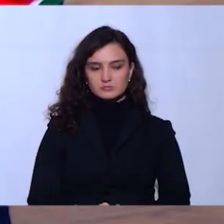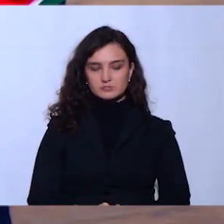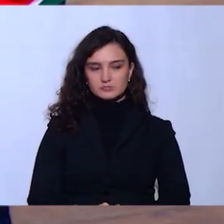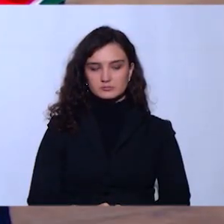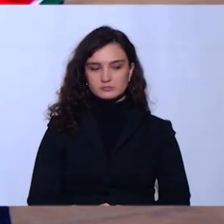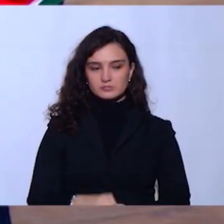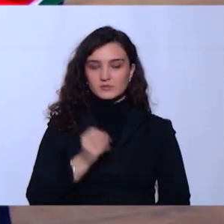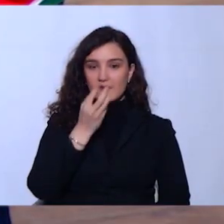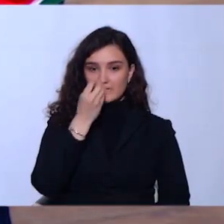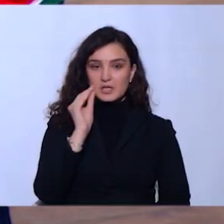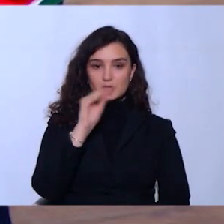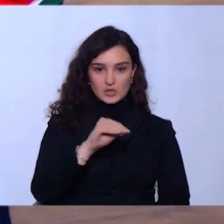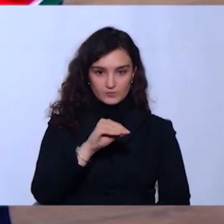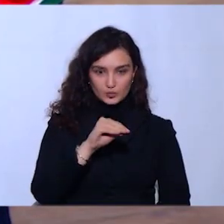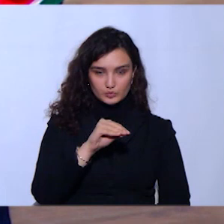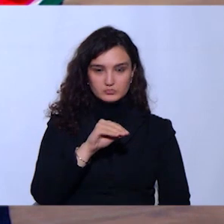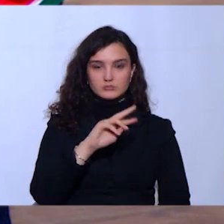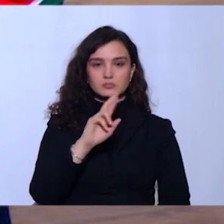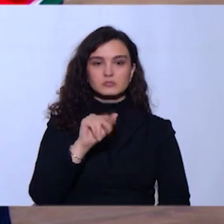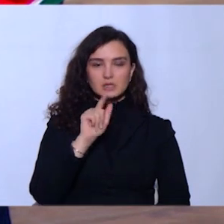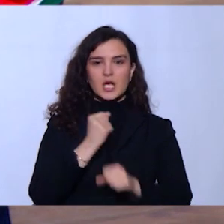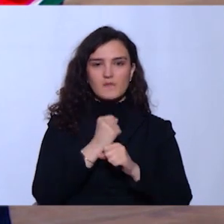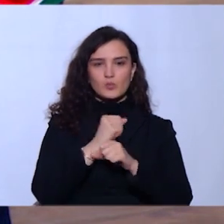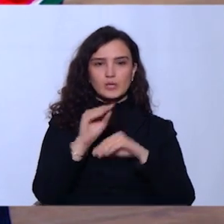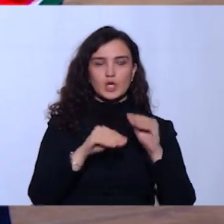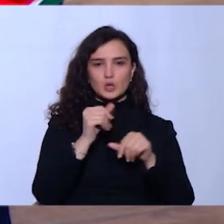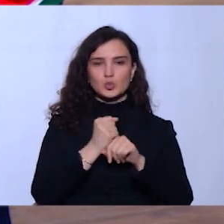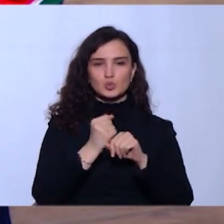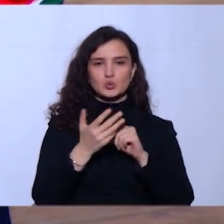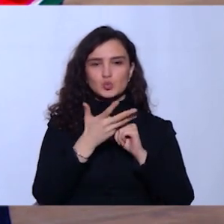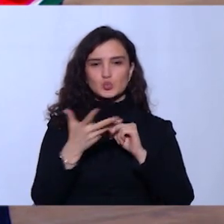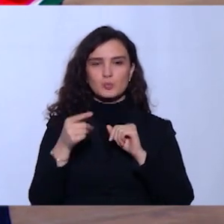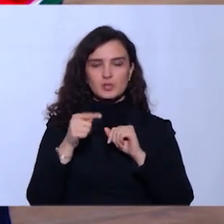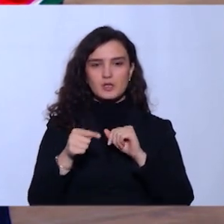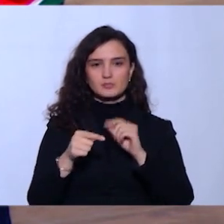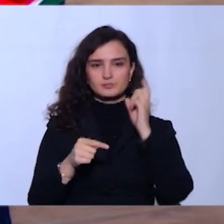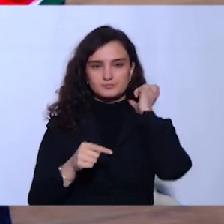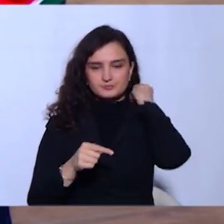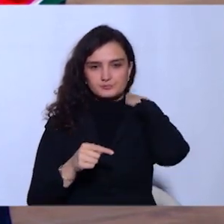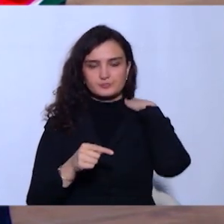ყვავილები ჩავდოთ დოქში და გავუკეთოთ სუფრა.